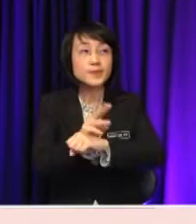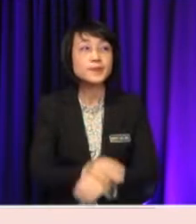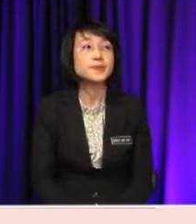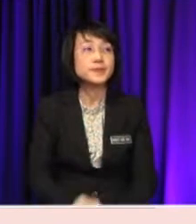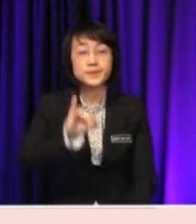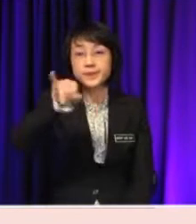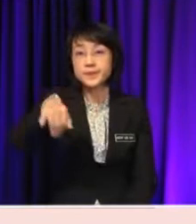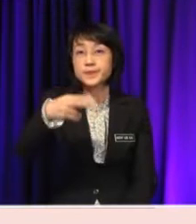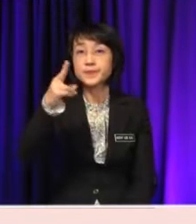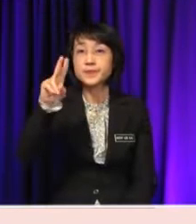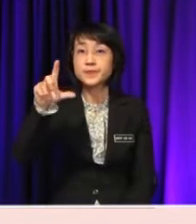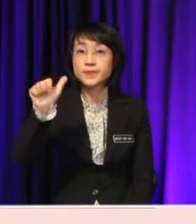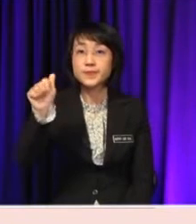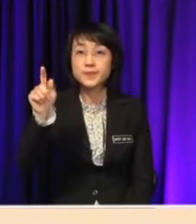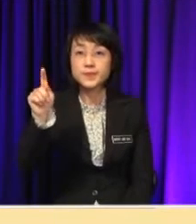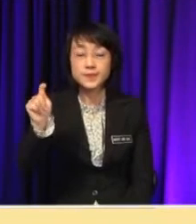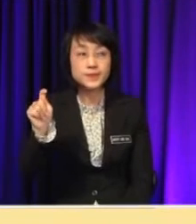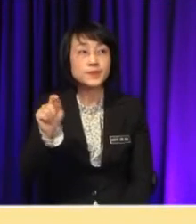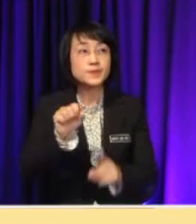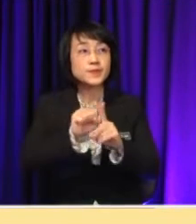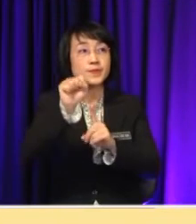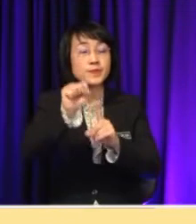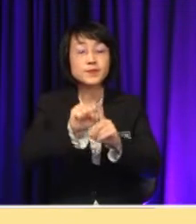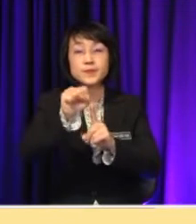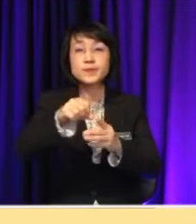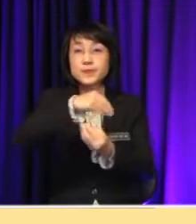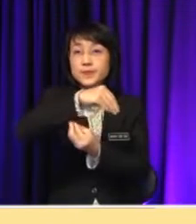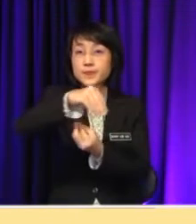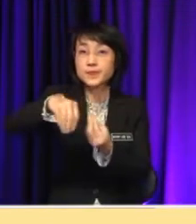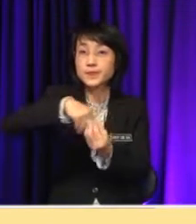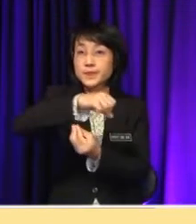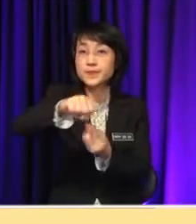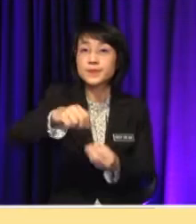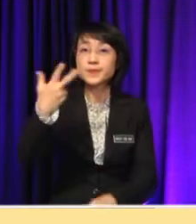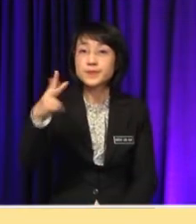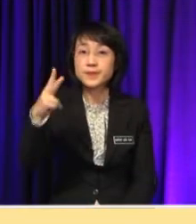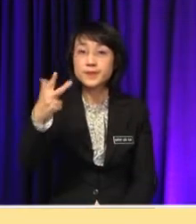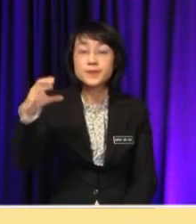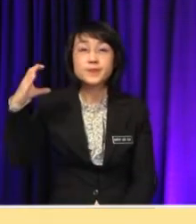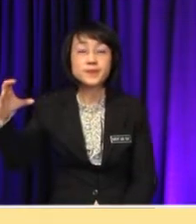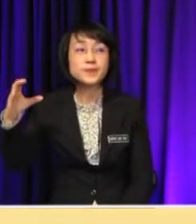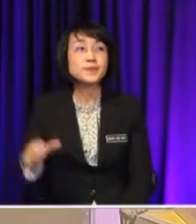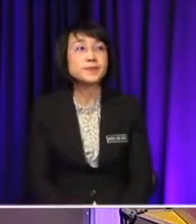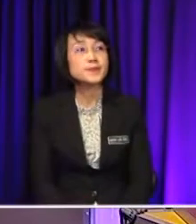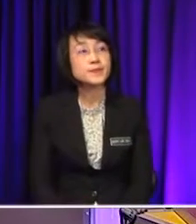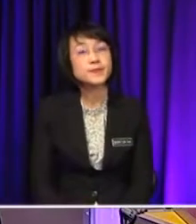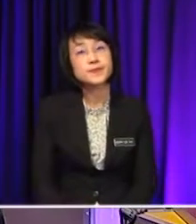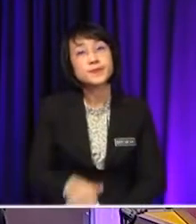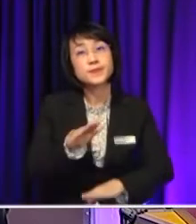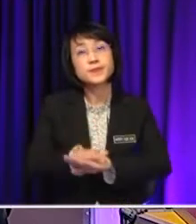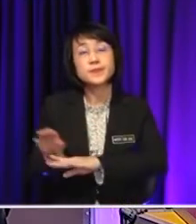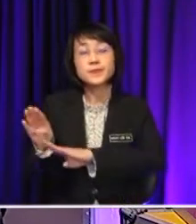sekitar 13 dadah Celcius nanti itu adalah dari segi suhu dari segi angin